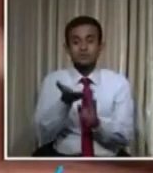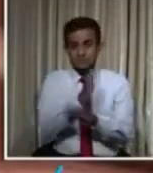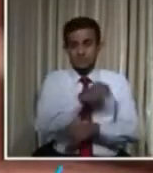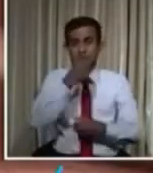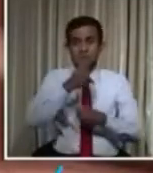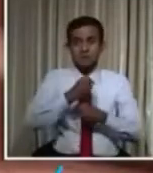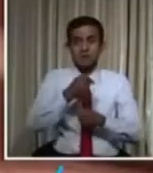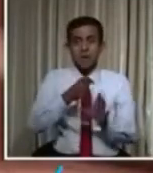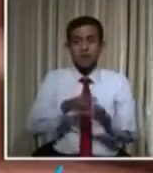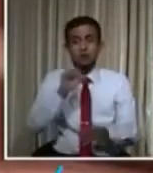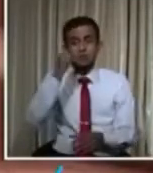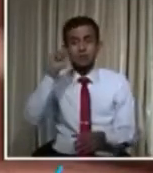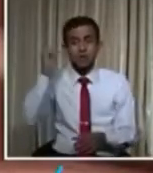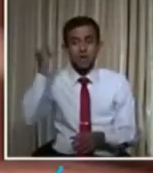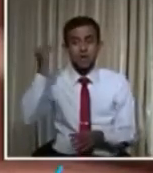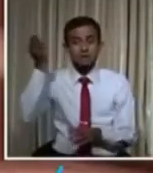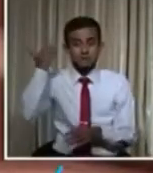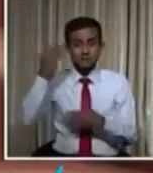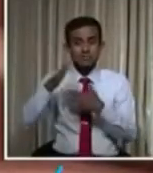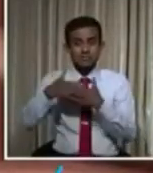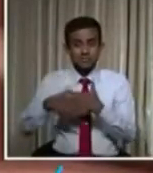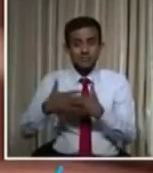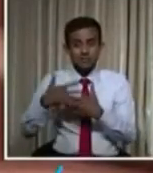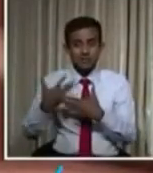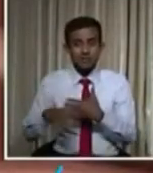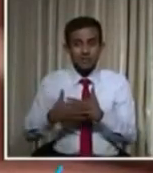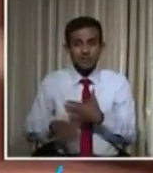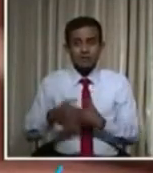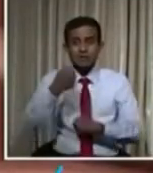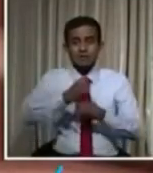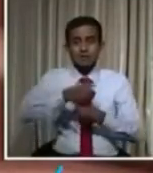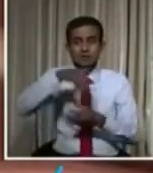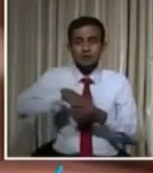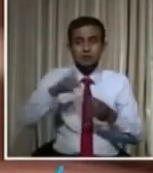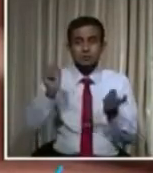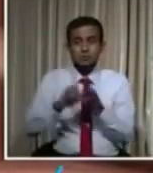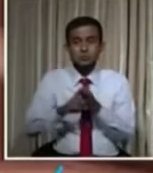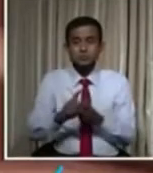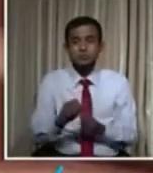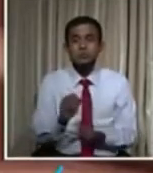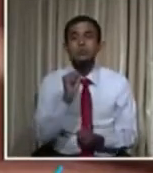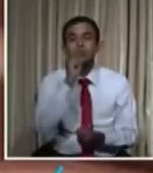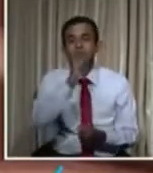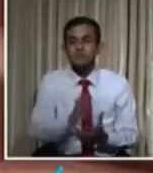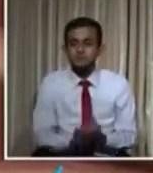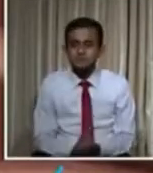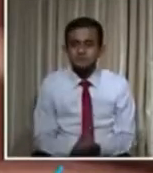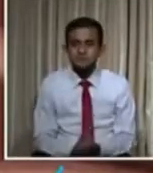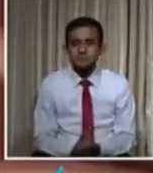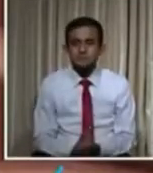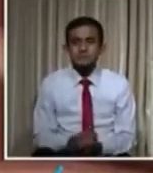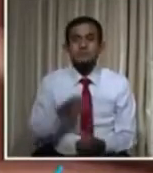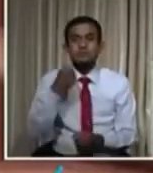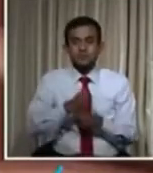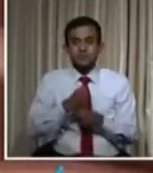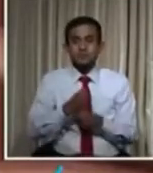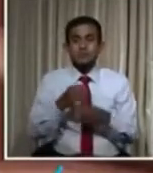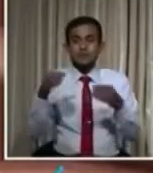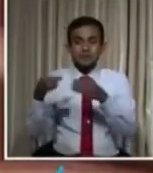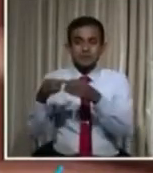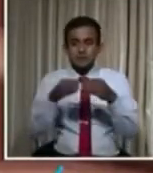ආණ්ඩු අවුරුදු 50ක 60ක කාලය තුල ඔප්පු කරලා තියෙනවා. ආණ්ඩු ඇතුලේ ගහගත්තාම මොකද සිද්ධ වෙන්නේ කියලා. අද මේ ආණ්ඩුව සඳහන්